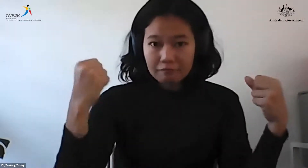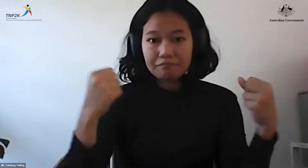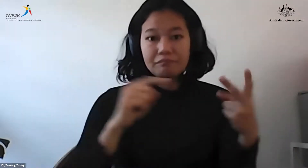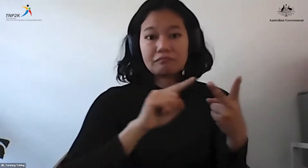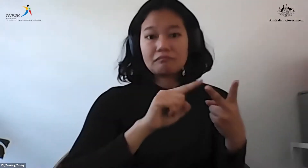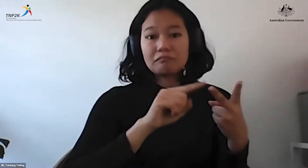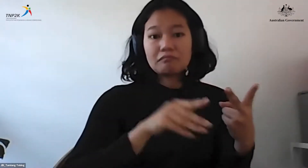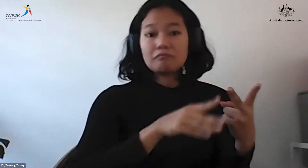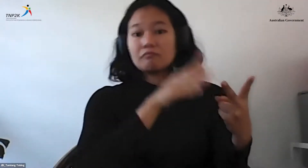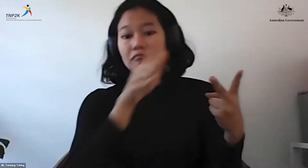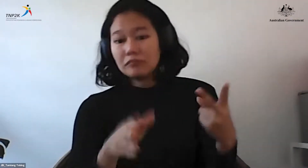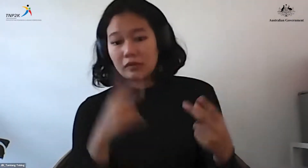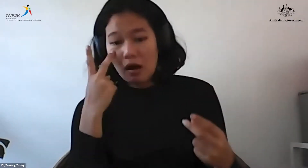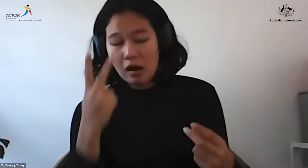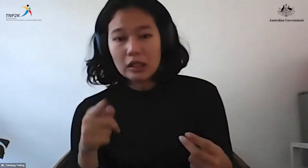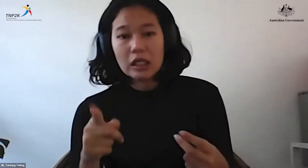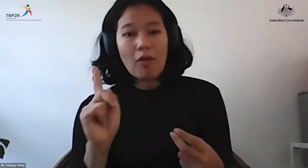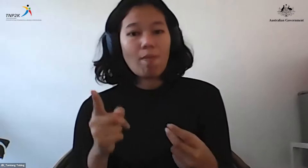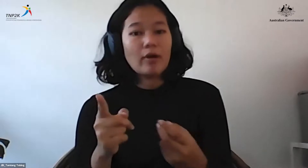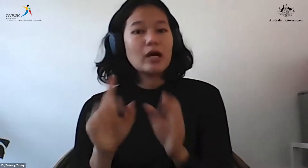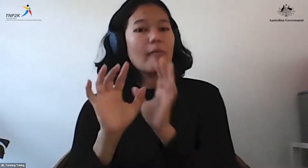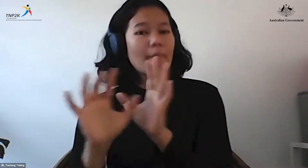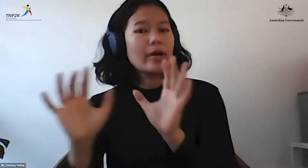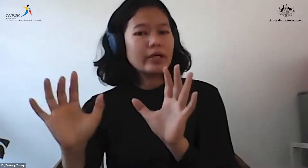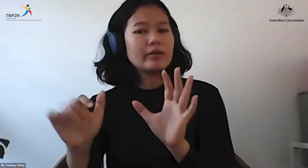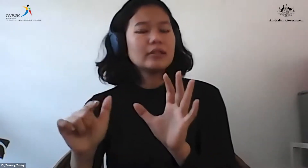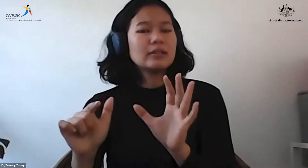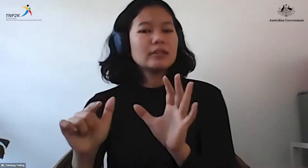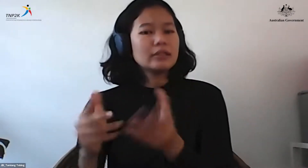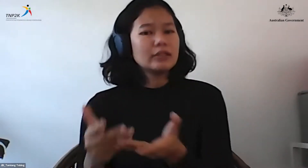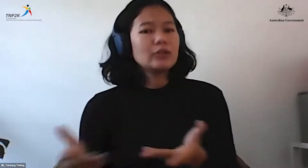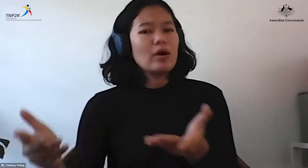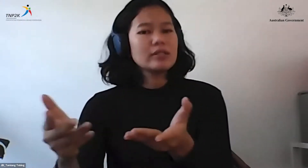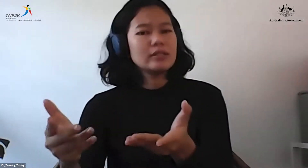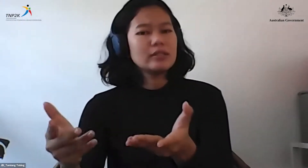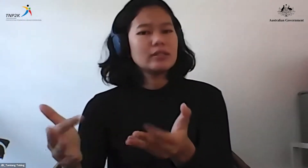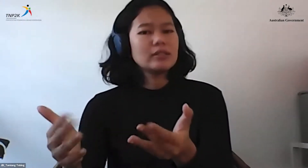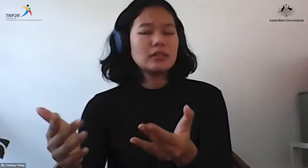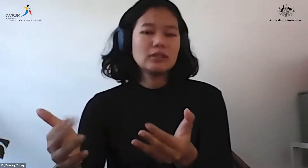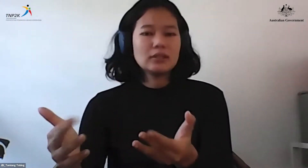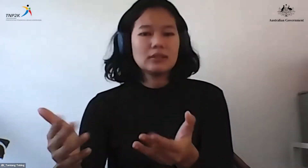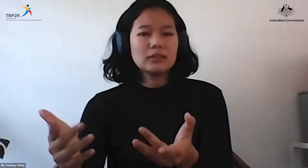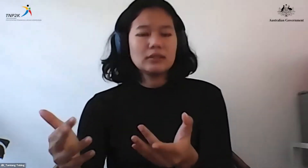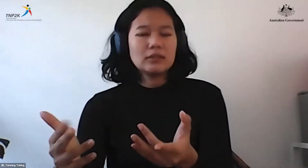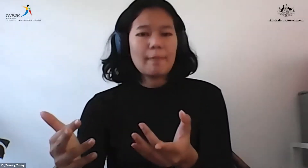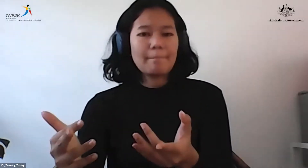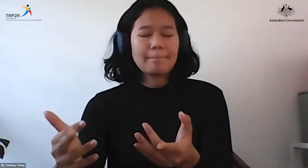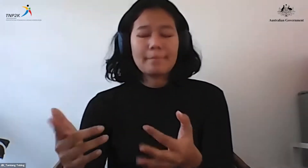ya terjadi begitu banyak hal yang kemudian membuat kita